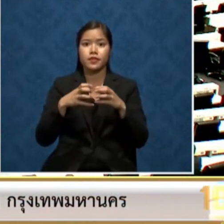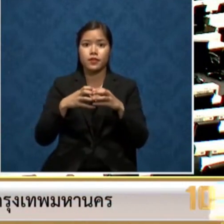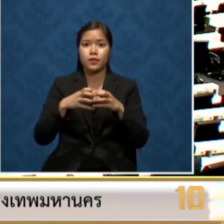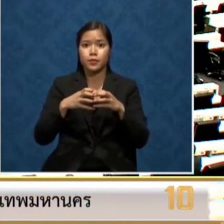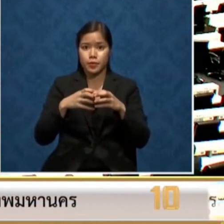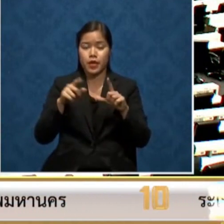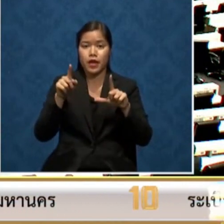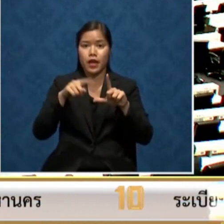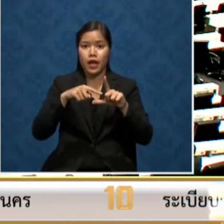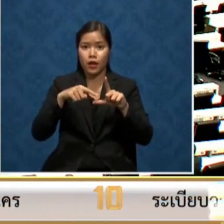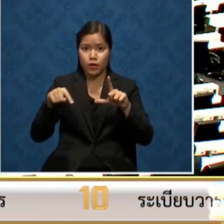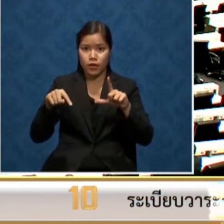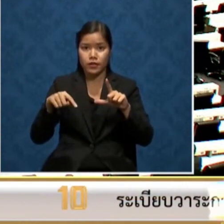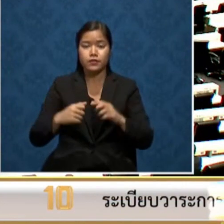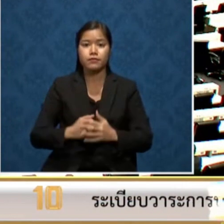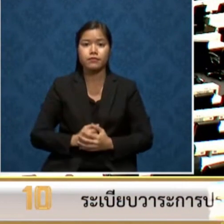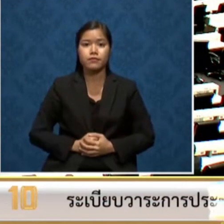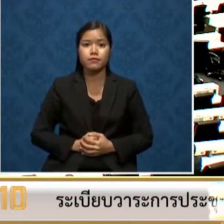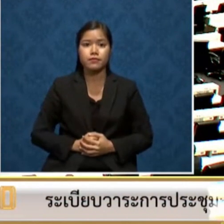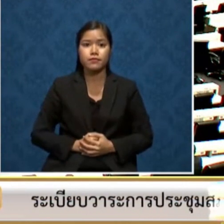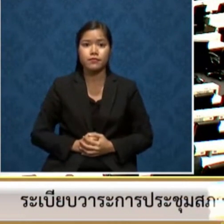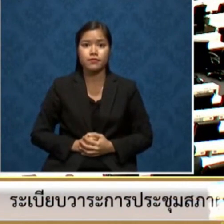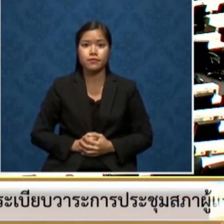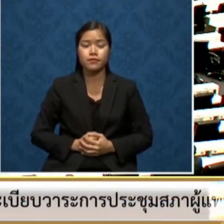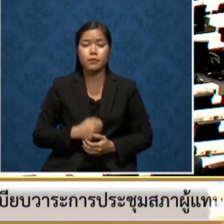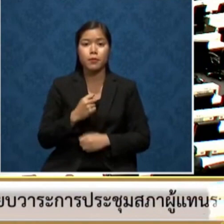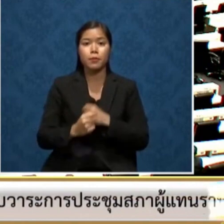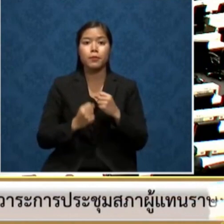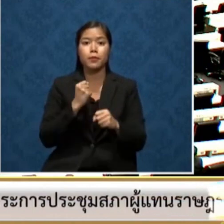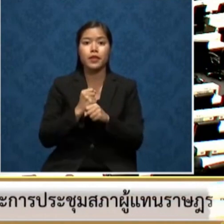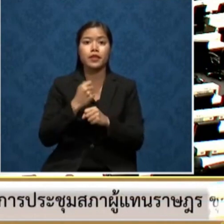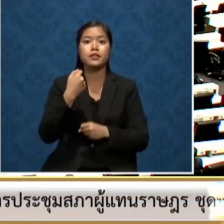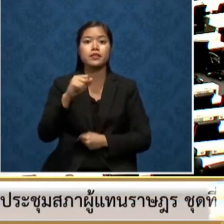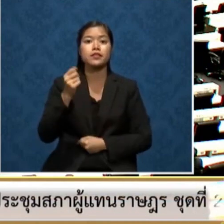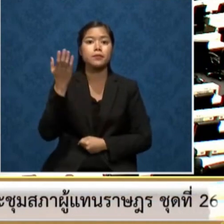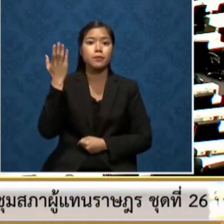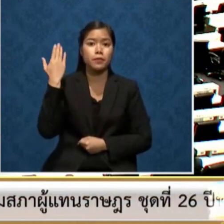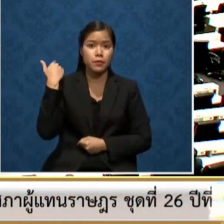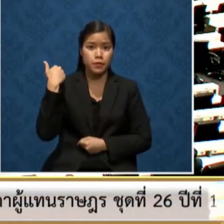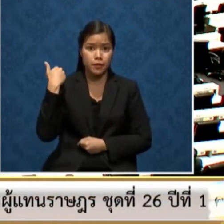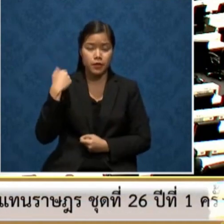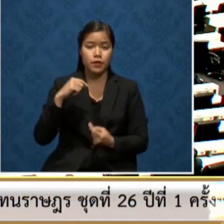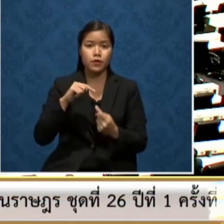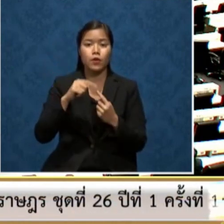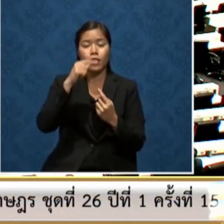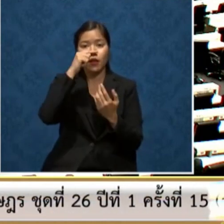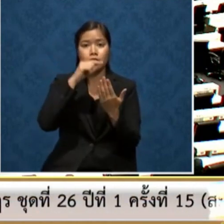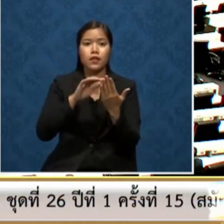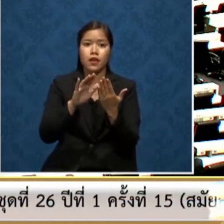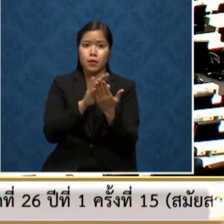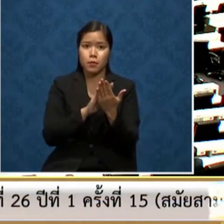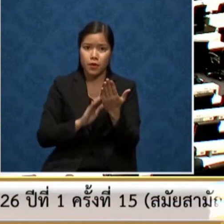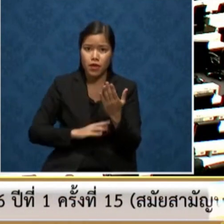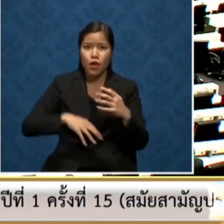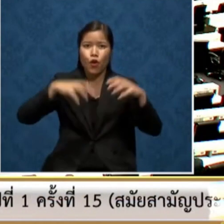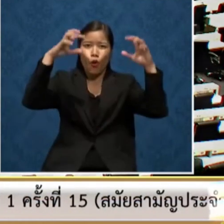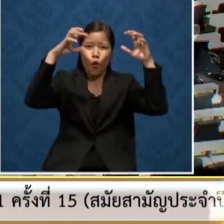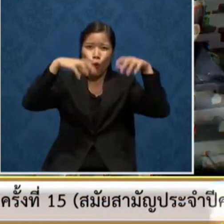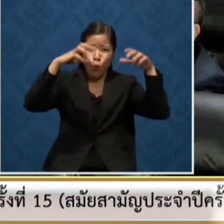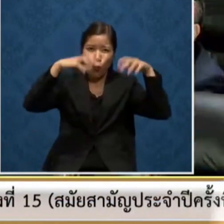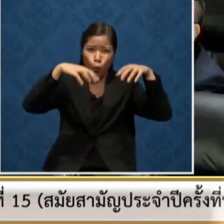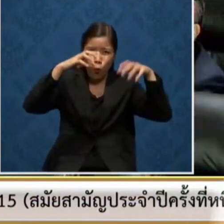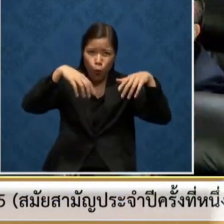เก้าไก่ท่านประธานครับ 10ปีที่ผ่านมาประเทศไทยเผชิญกับความแปรปรวนของสถานการณ์ฝนตกค่อนข้าง